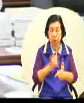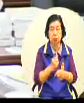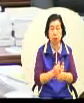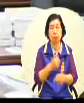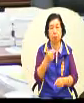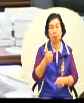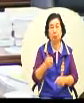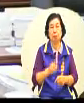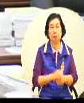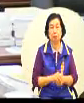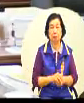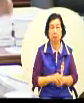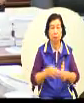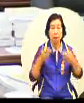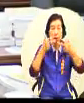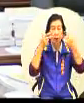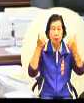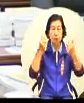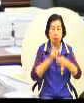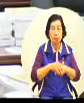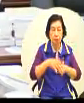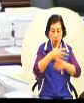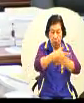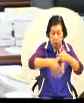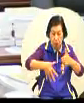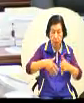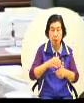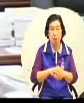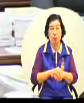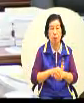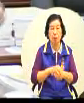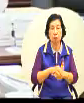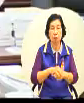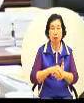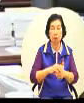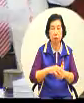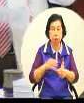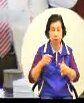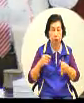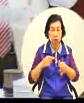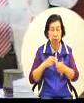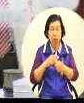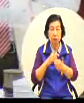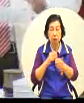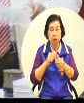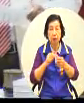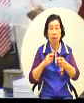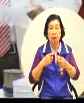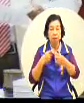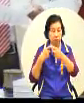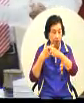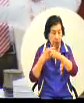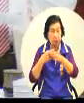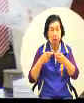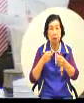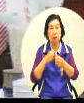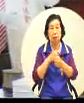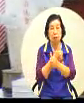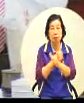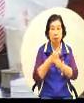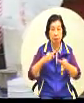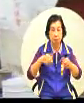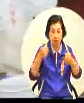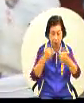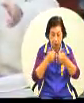那么原民会的主委将来包括原改会，因为这个是我们统筹款拨